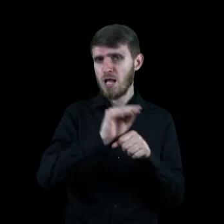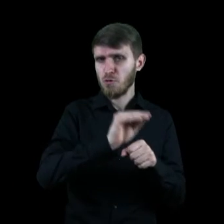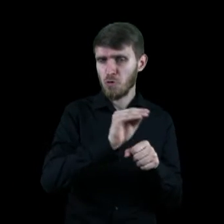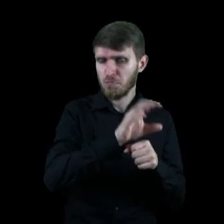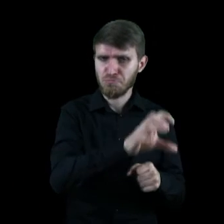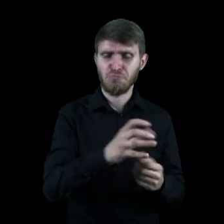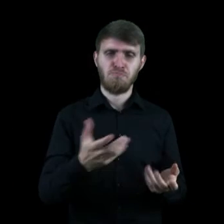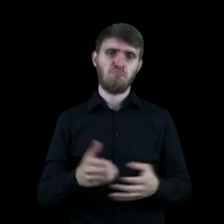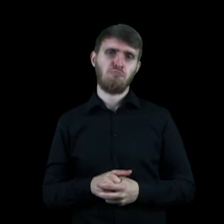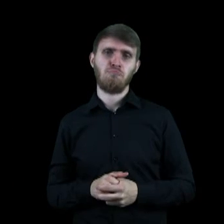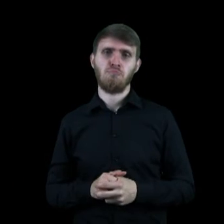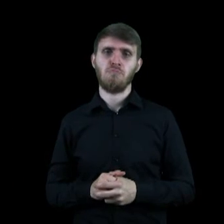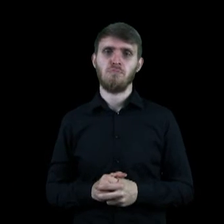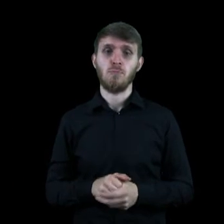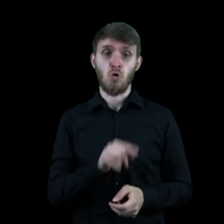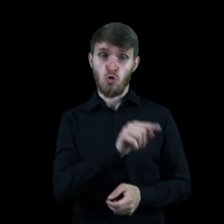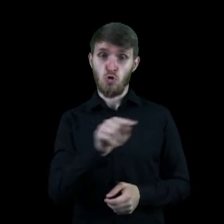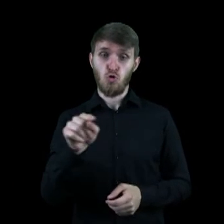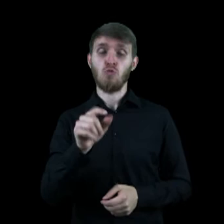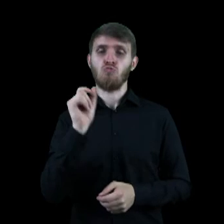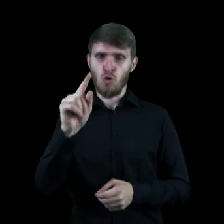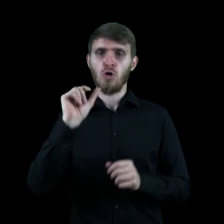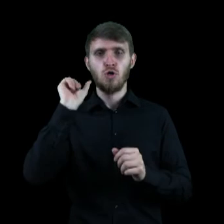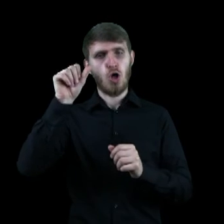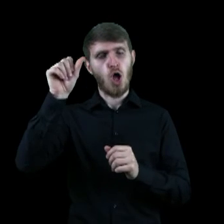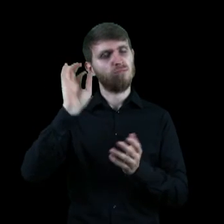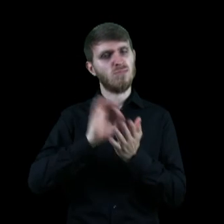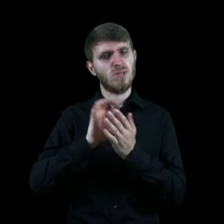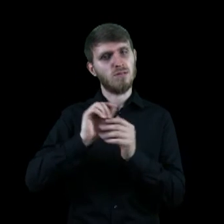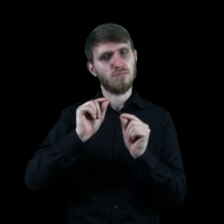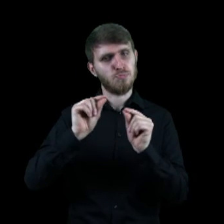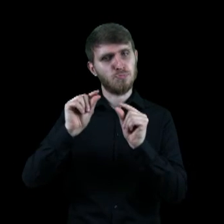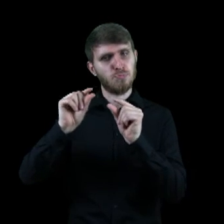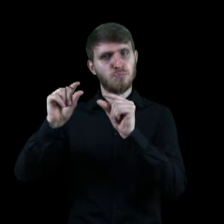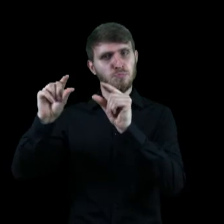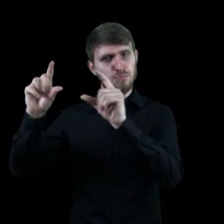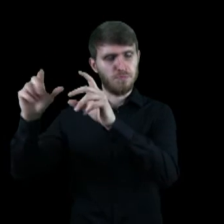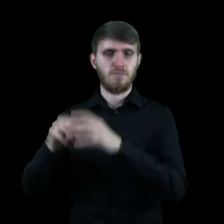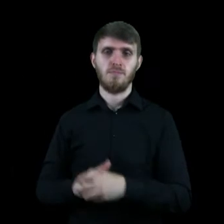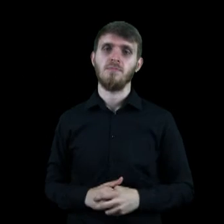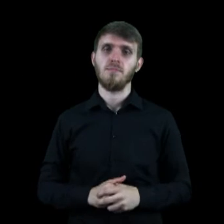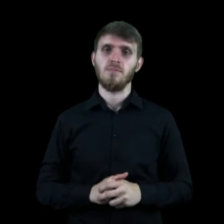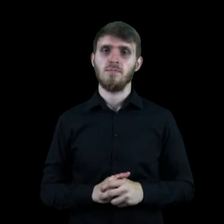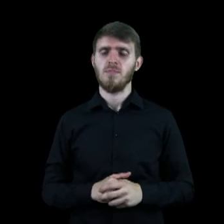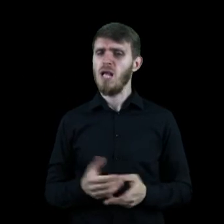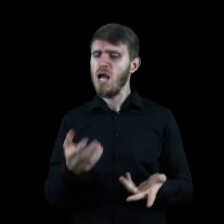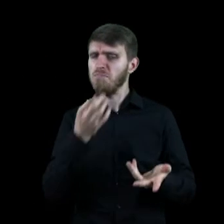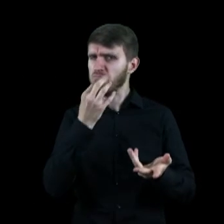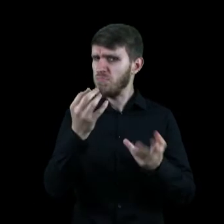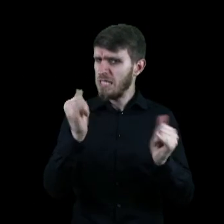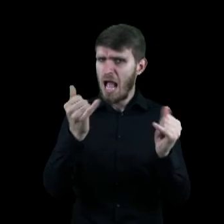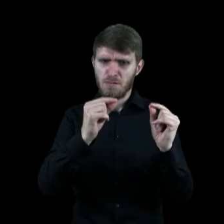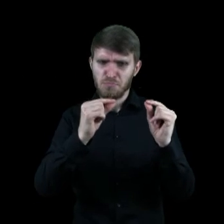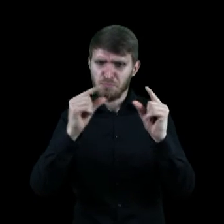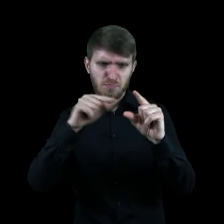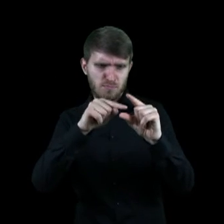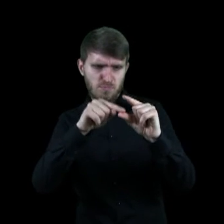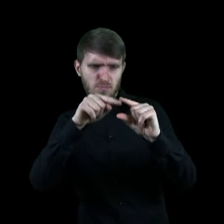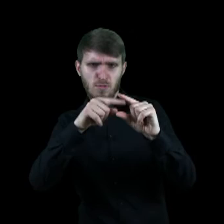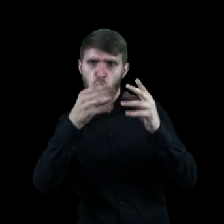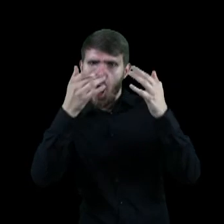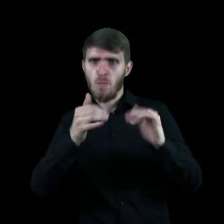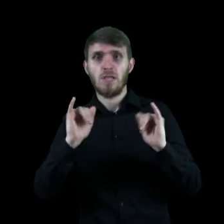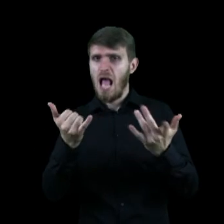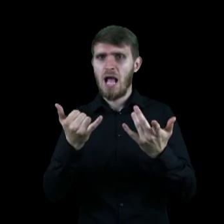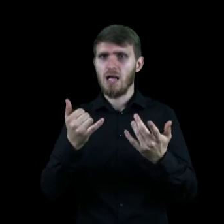Zwłaszcza opieka zdrowotna, edukacja. Tam co roku jest wzrost. Ciekawe jest to,